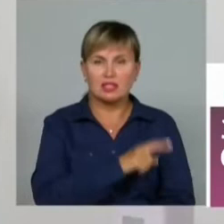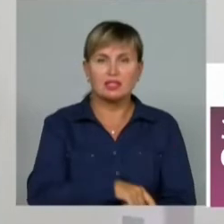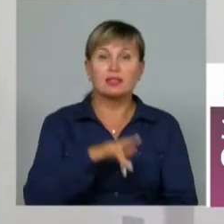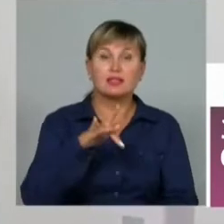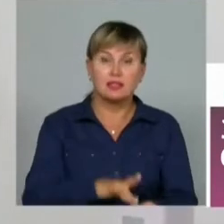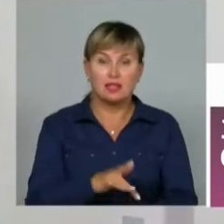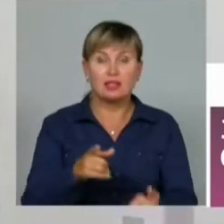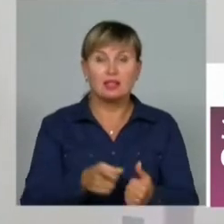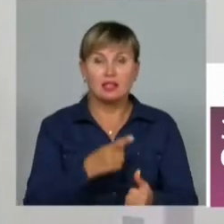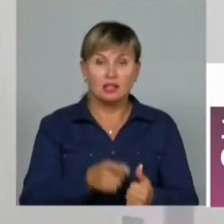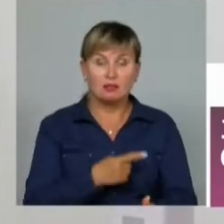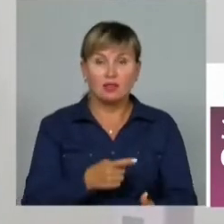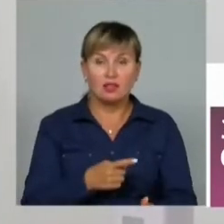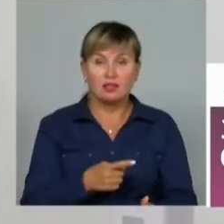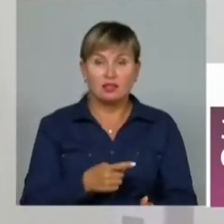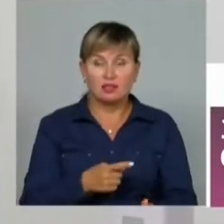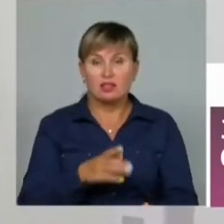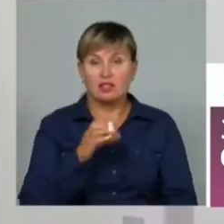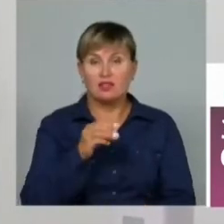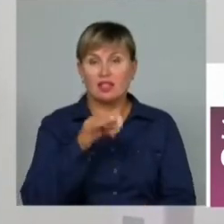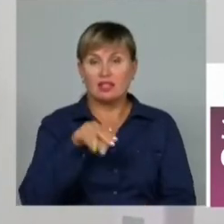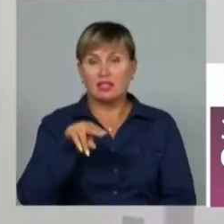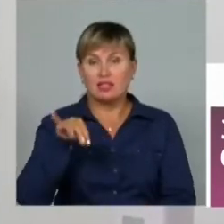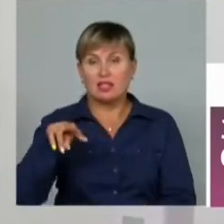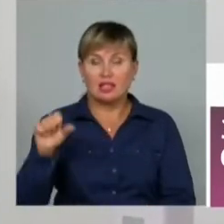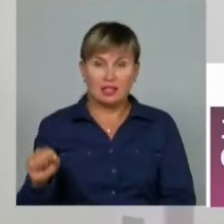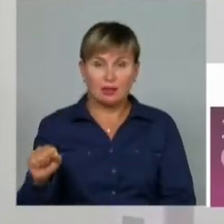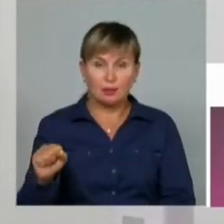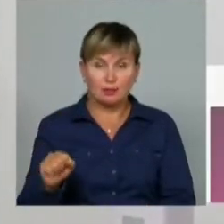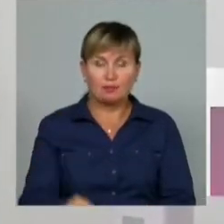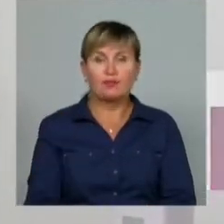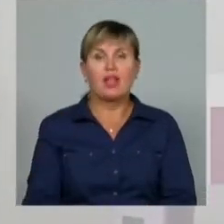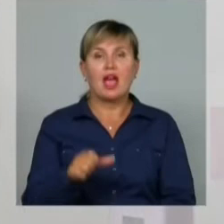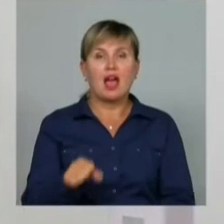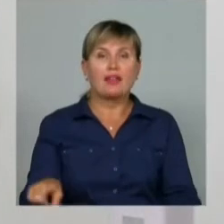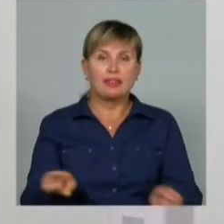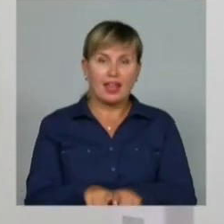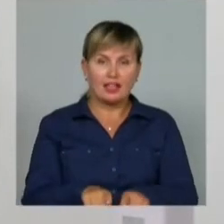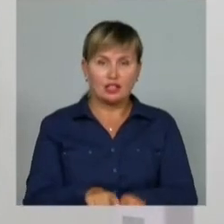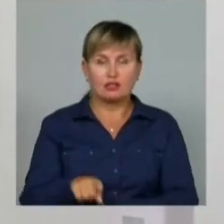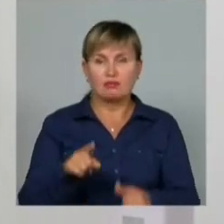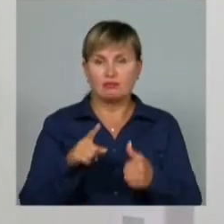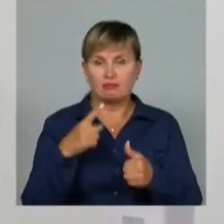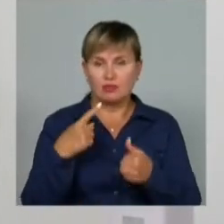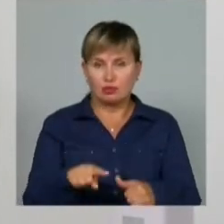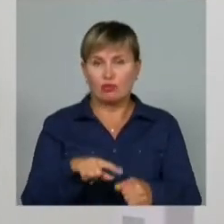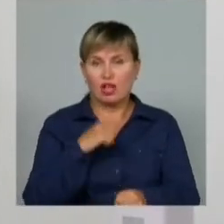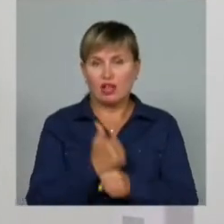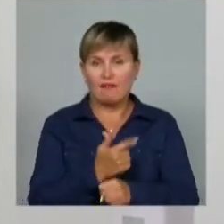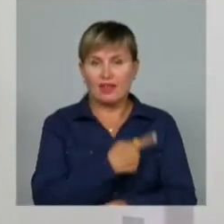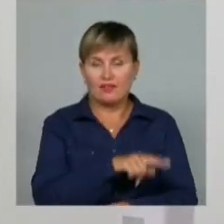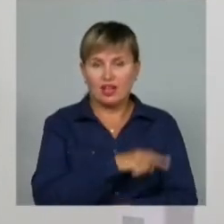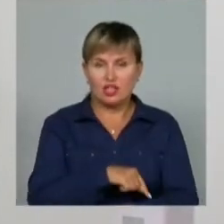центра имени святителя Луки Воина Ясиницкого, а также благодарит главного врача